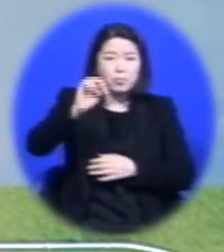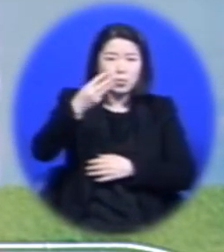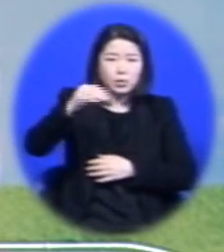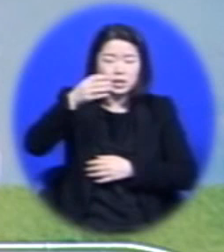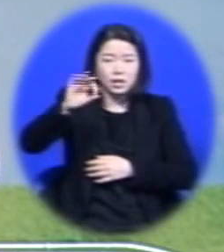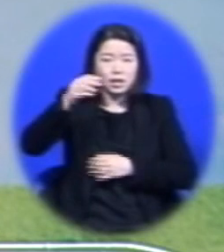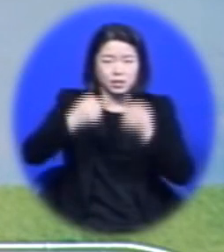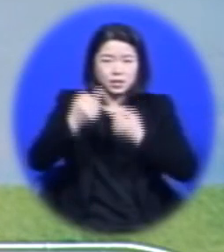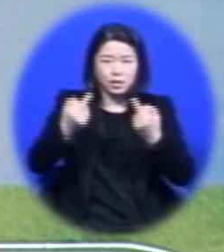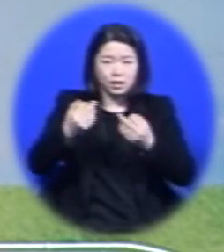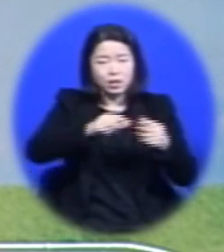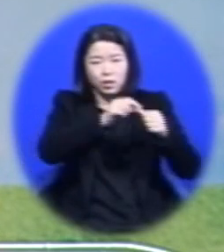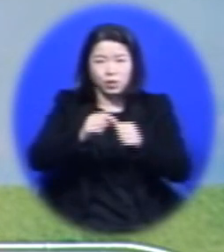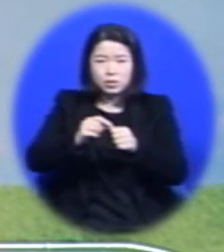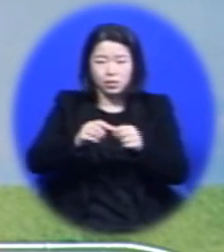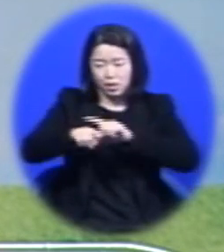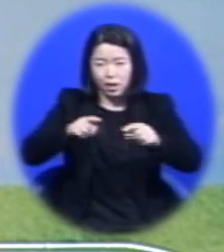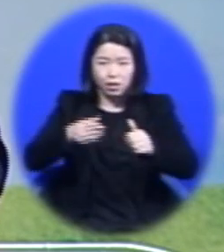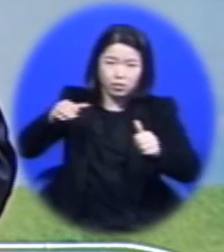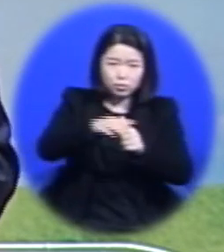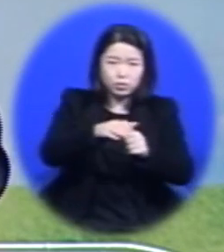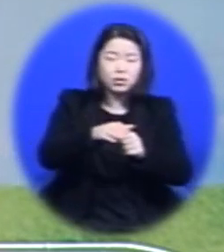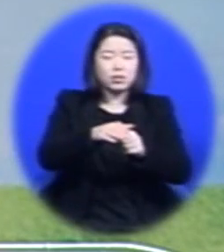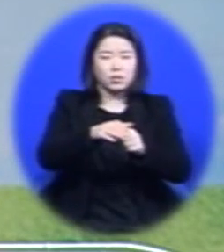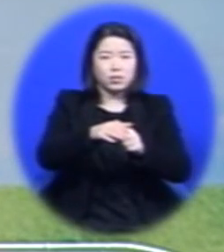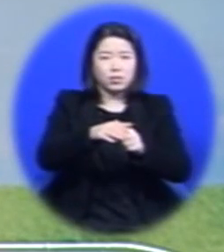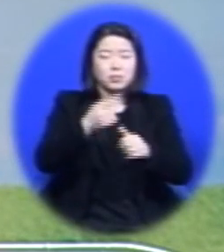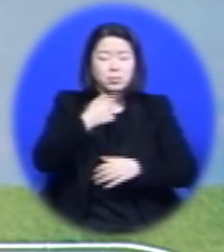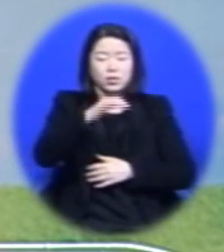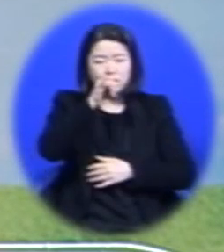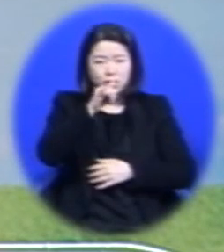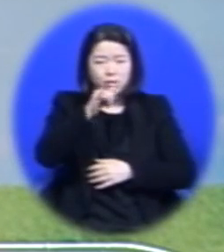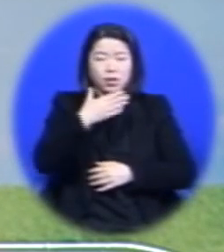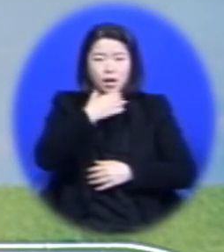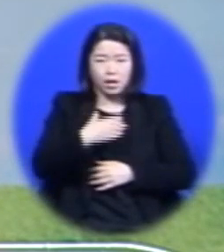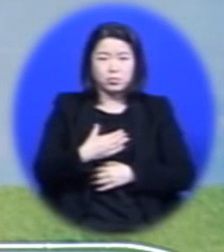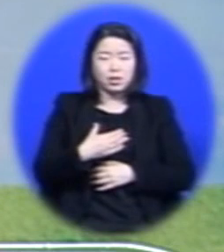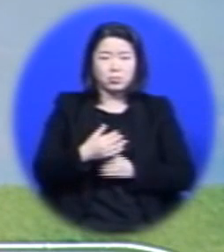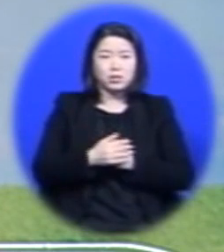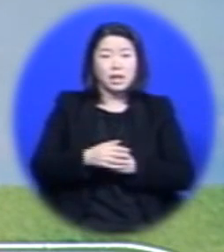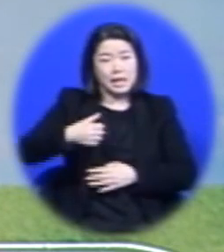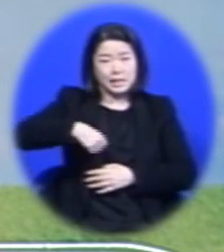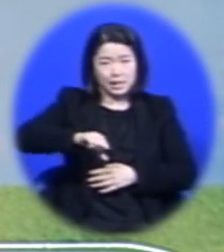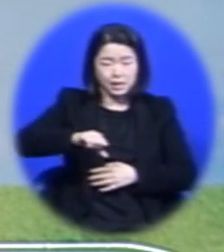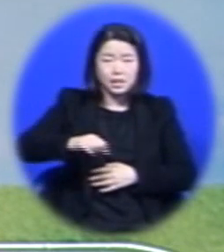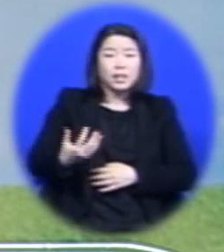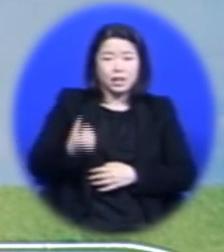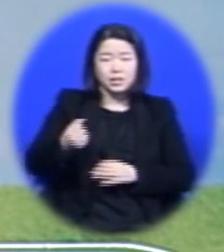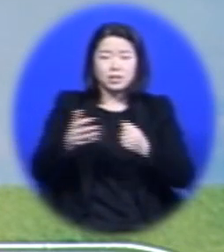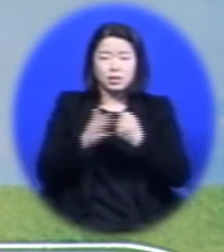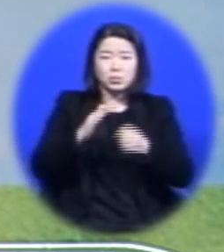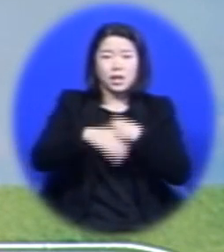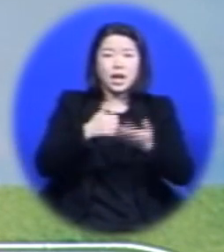들고 내려 쳐 죽이려고 했던 이까 아브라함은 자식 언능 거 땜에 하나님이